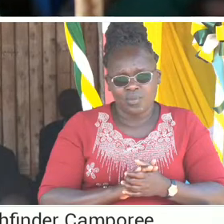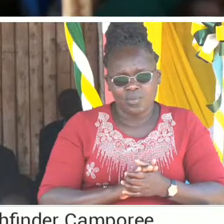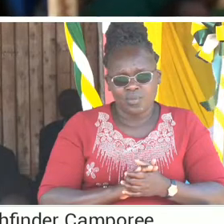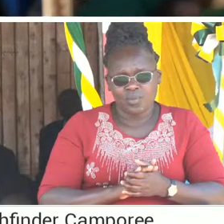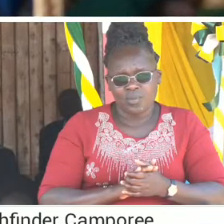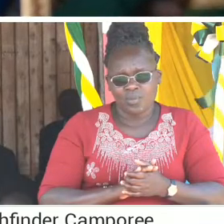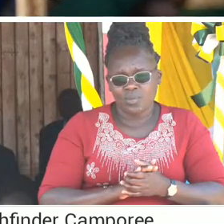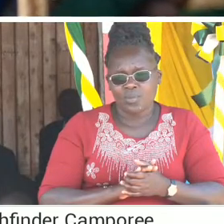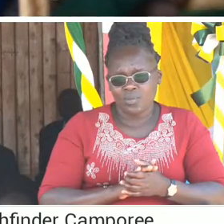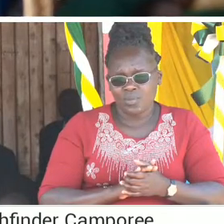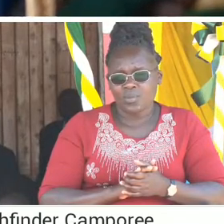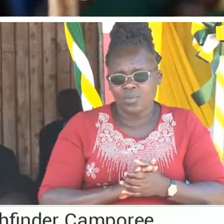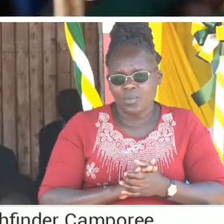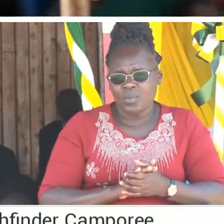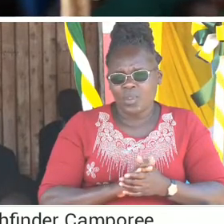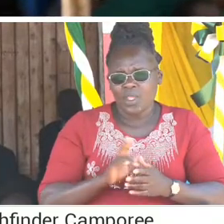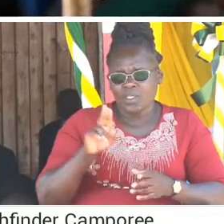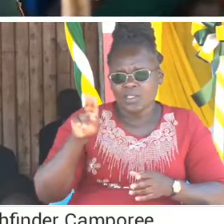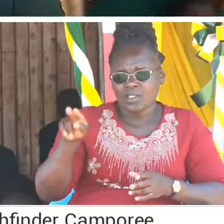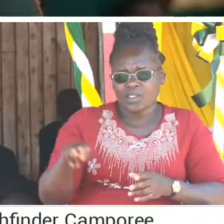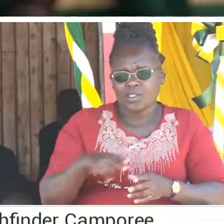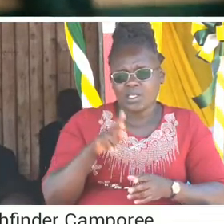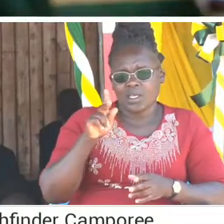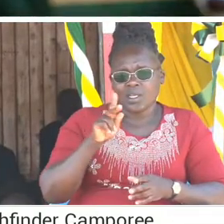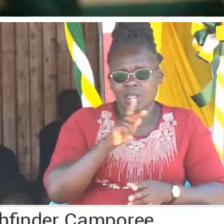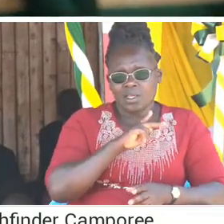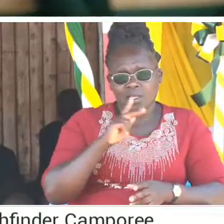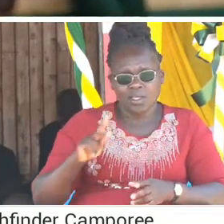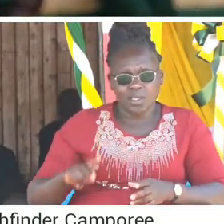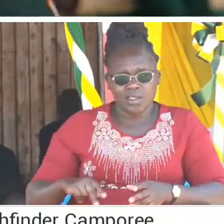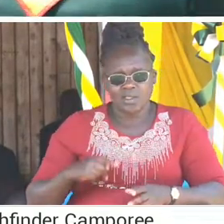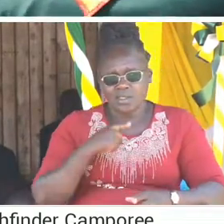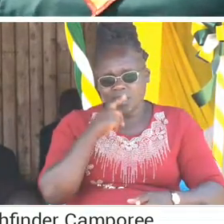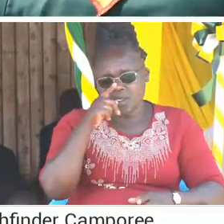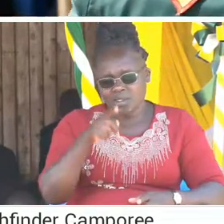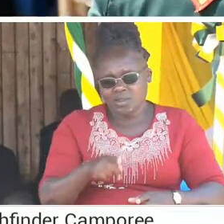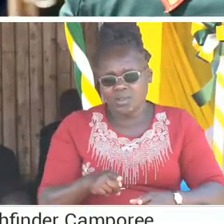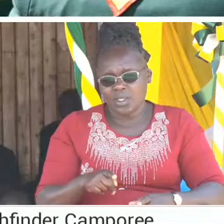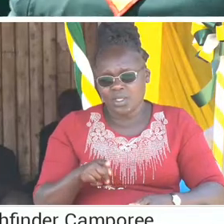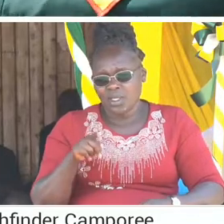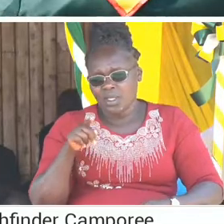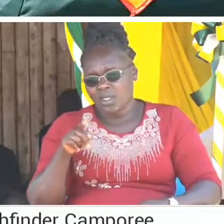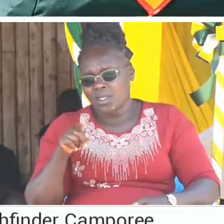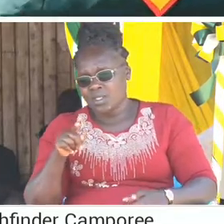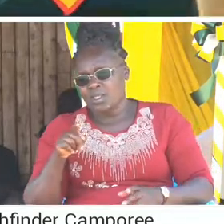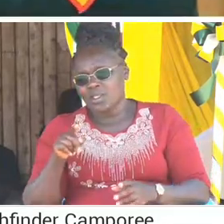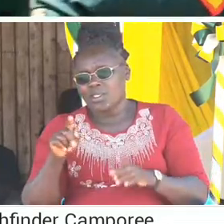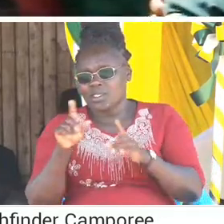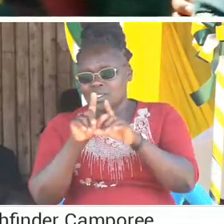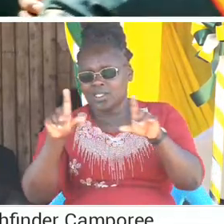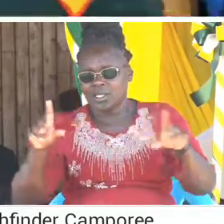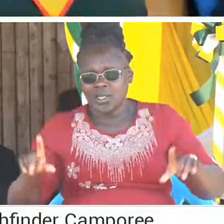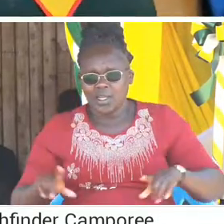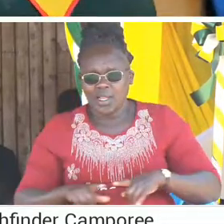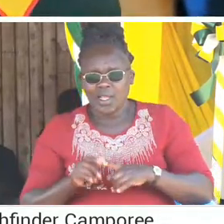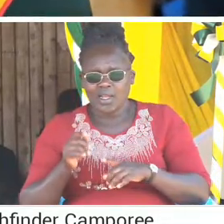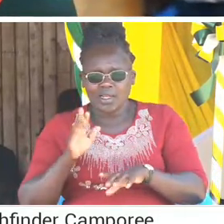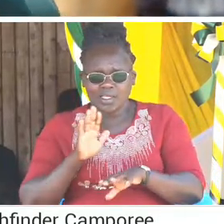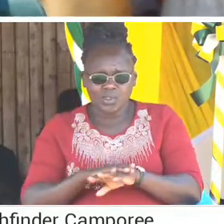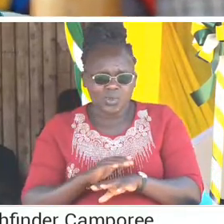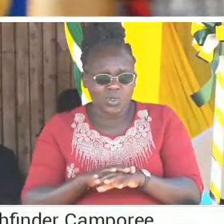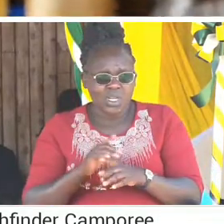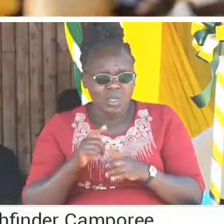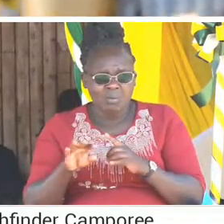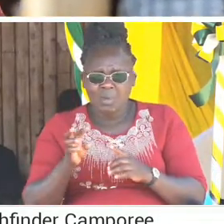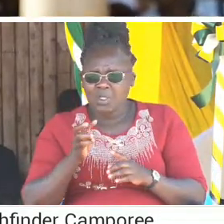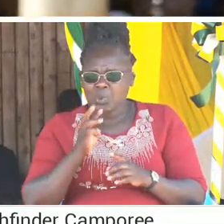nzuri. Lakini maji yake hayafai. Machungu. Na hapa yanazaliwa mapooza. Nikaona